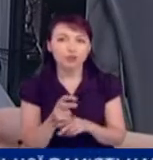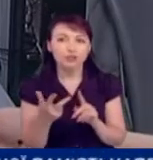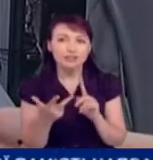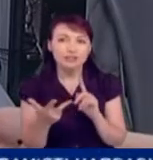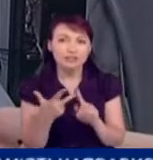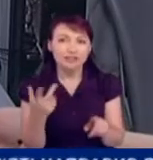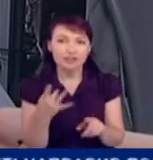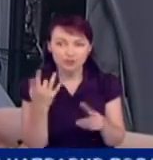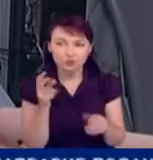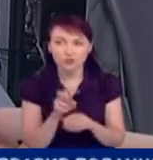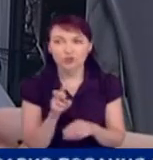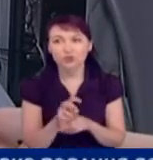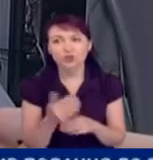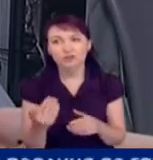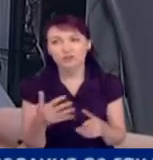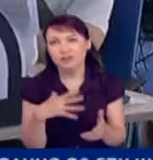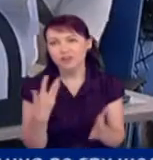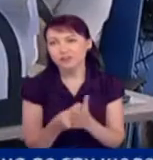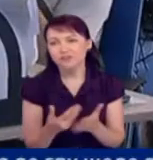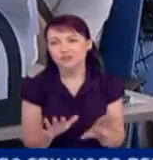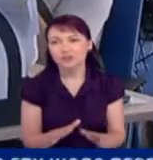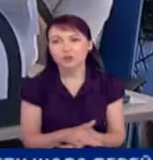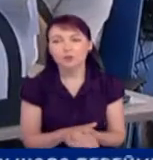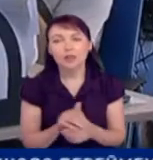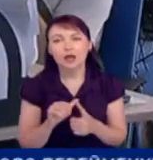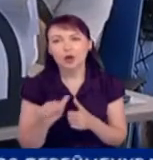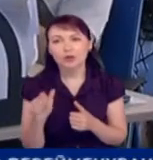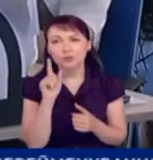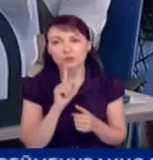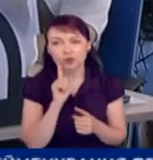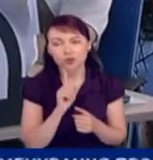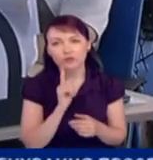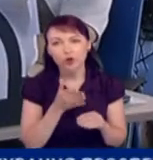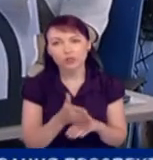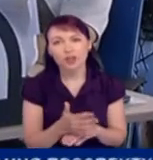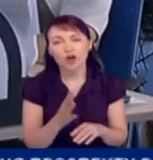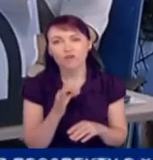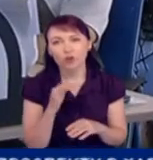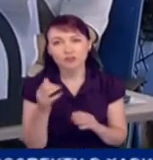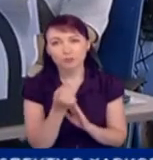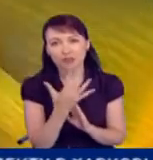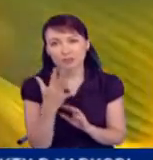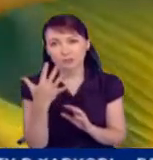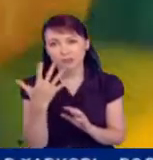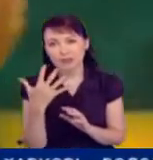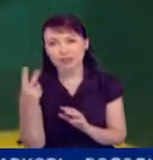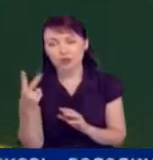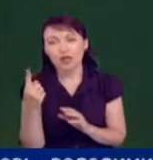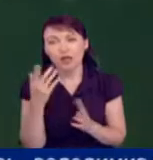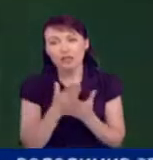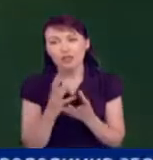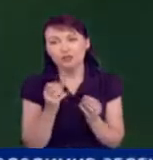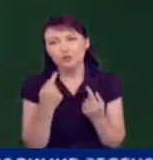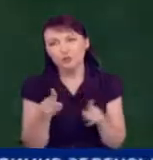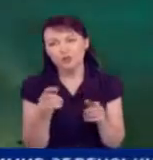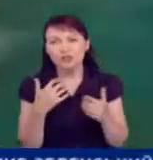третій раз, він вже як тут свій. Окрім тимчасових гостей, в офісі 1551 є чимало тваринок,